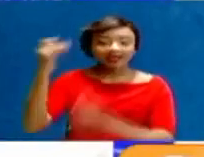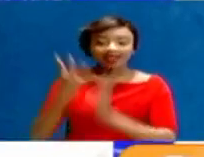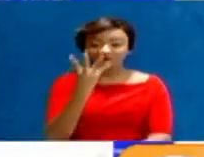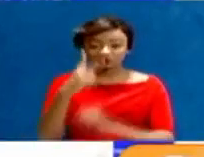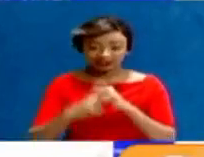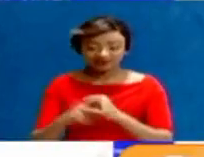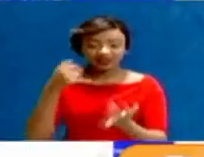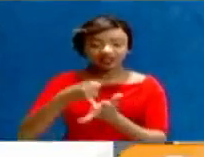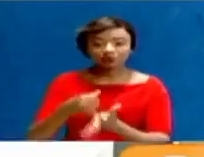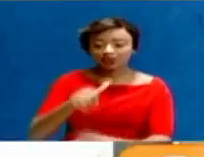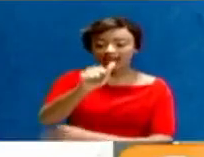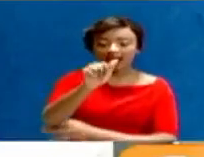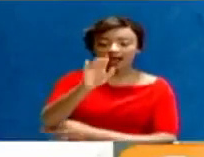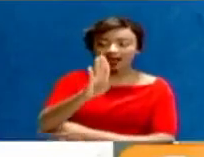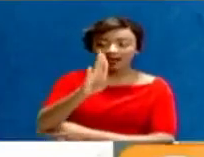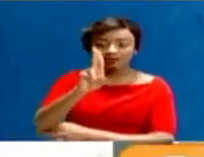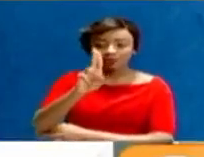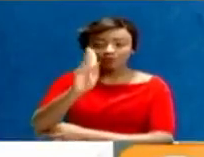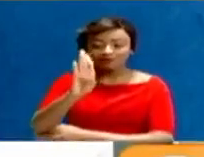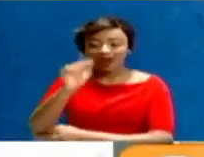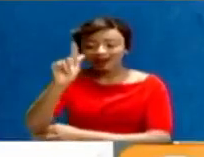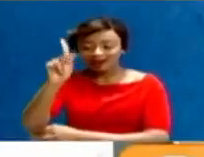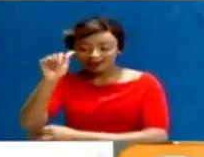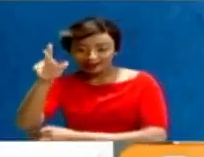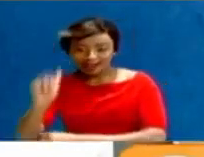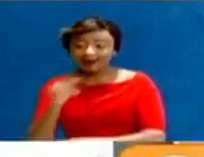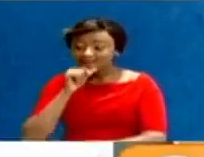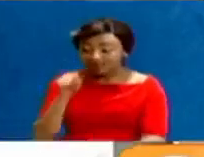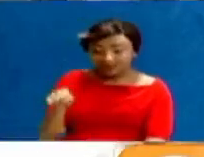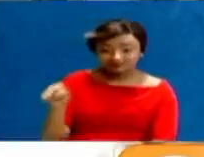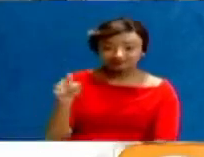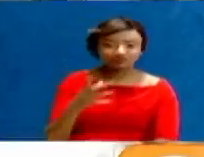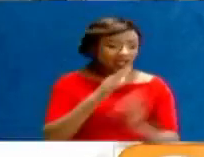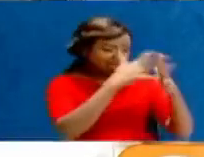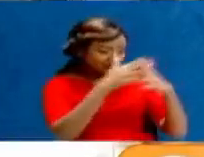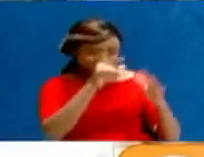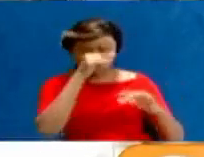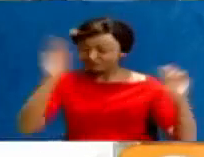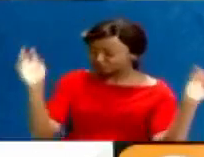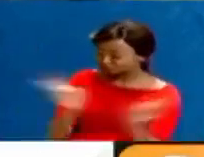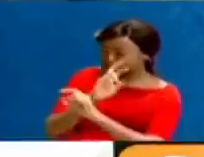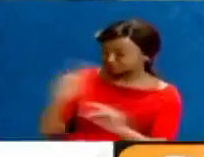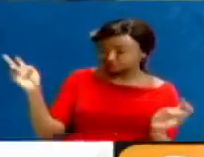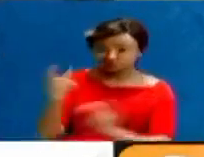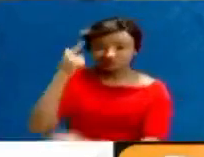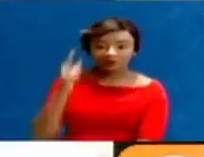47, akiwemo Abubakar Mansur, mshukiwa sugu na ambaye amekuwa kiwindo na serikali ya Marekani kwa muda sasa.